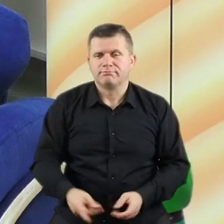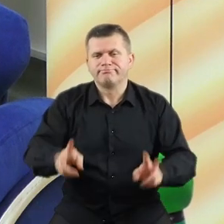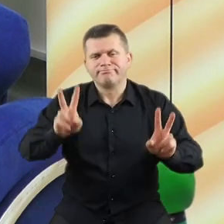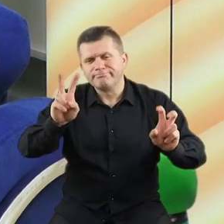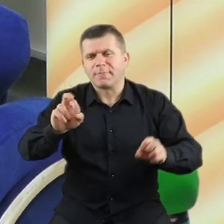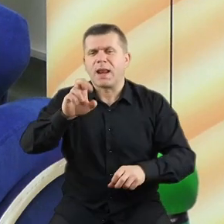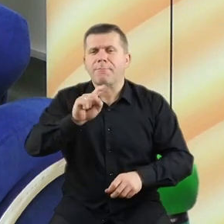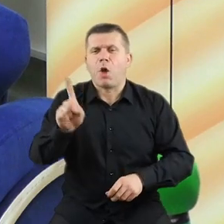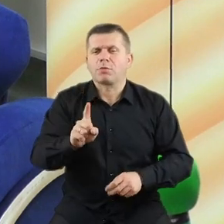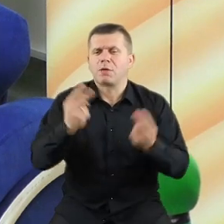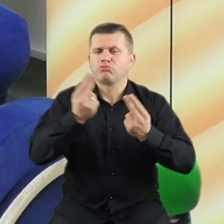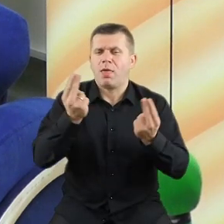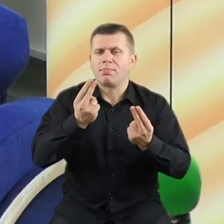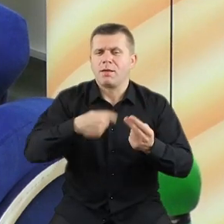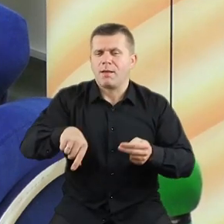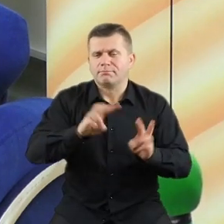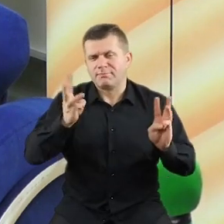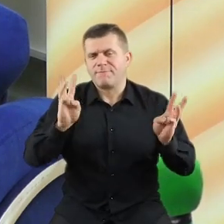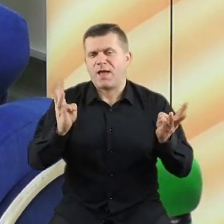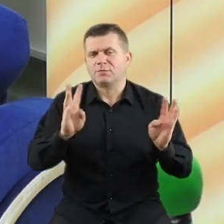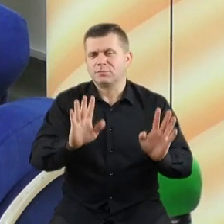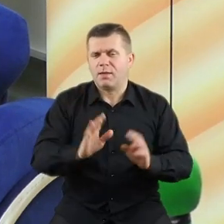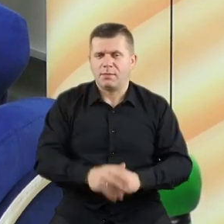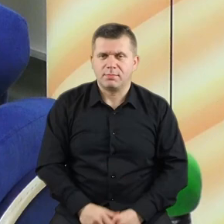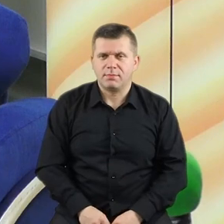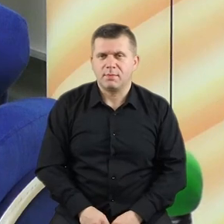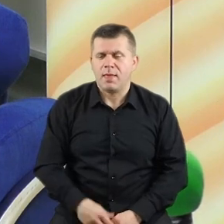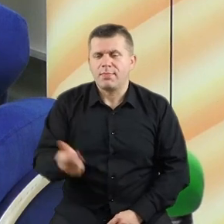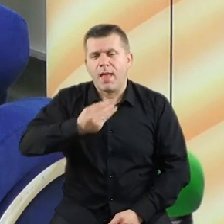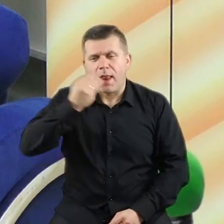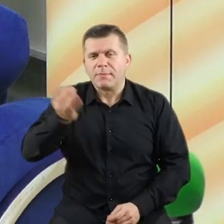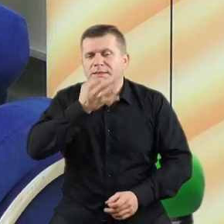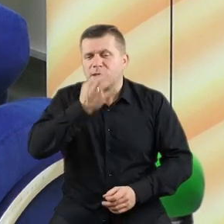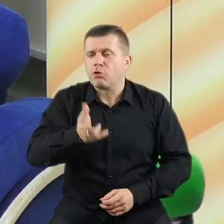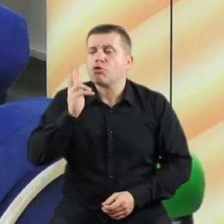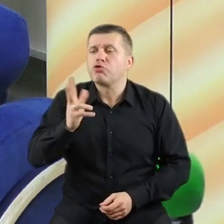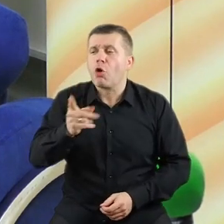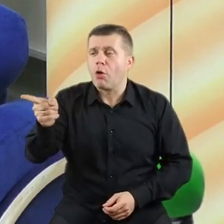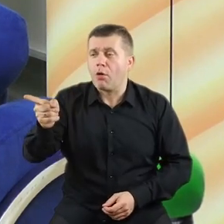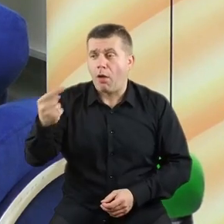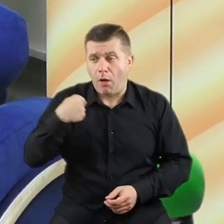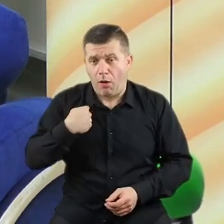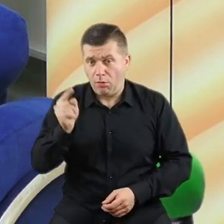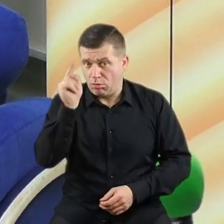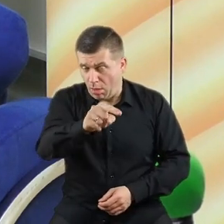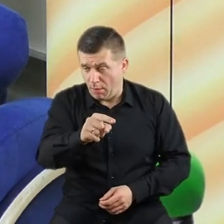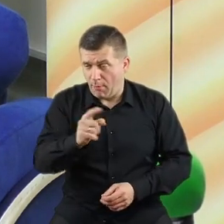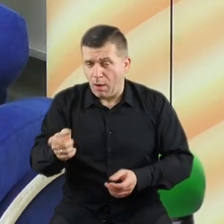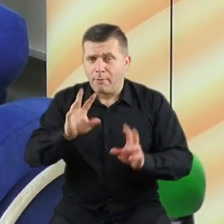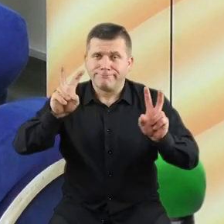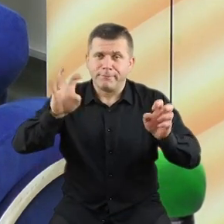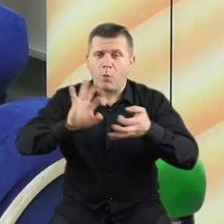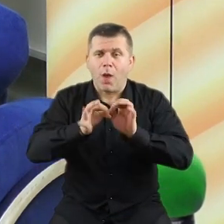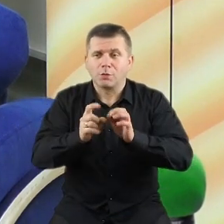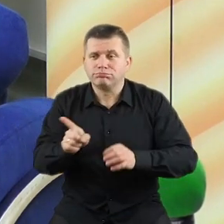zwyczajne reporterskie jakby zaplecze warsztatowe, czyli najlepiej zapytać kogoś, który skieruje do kogoś i już taki